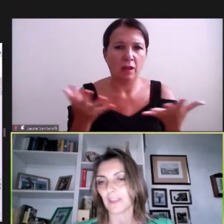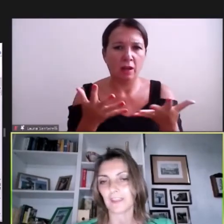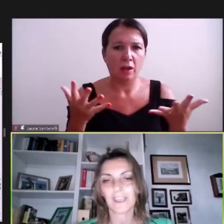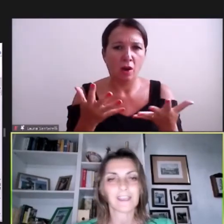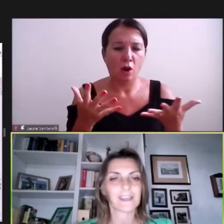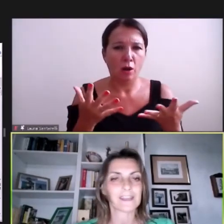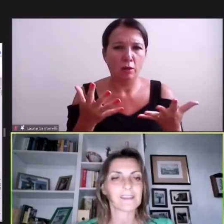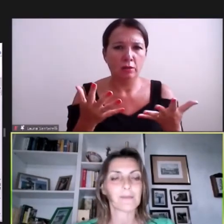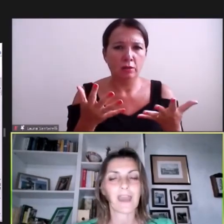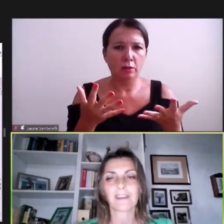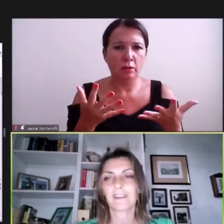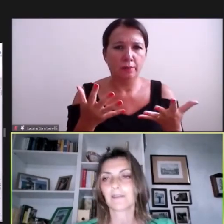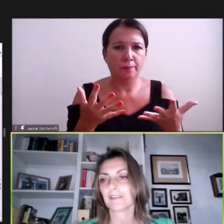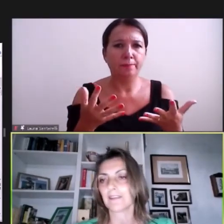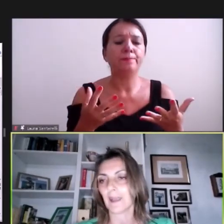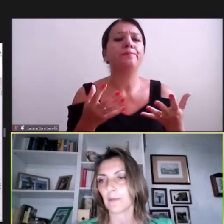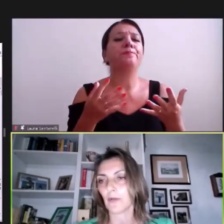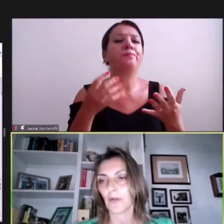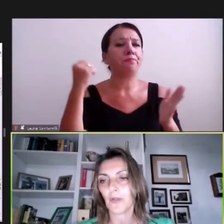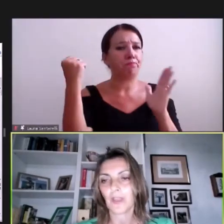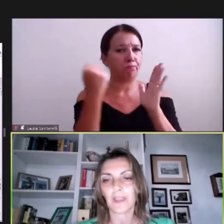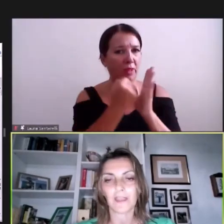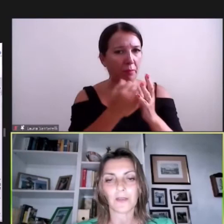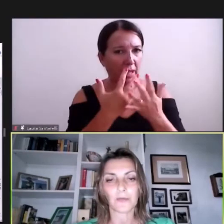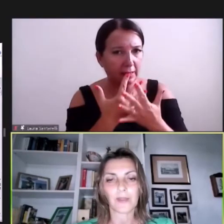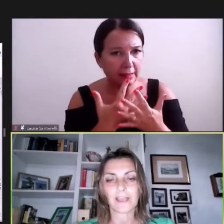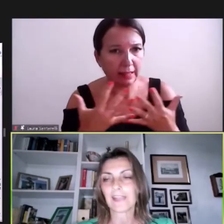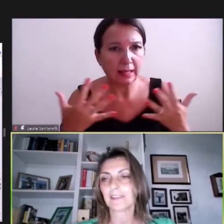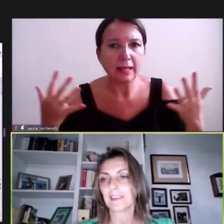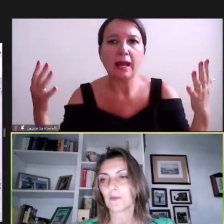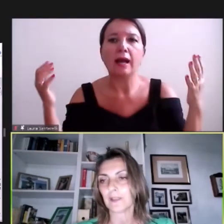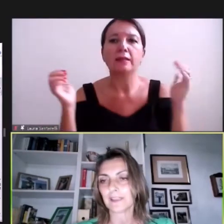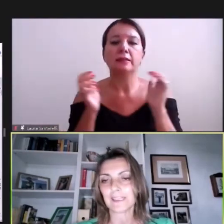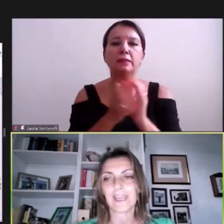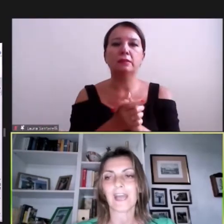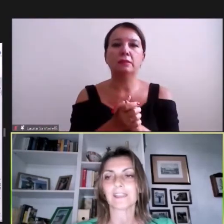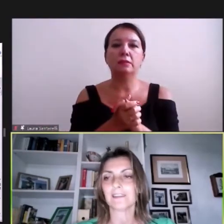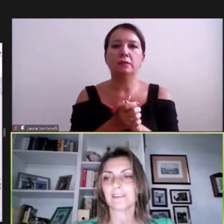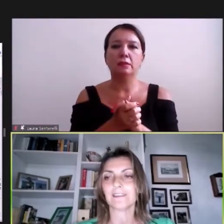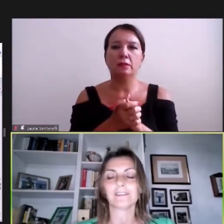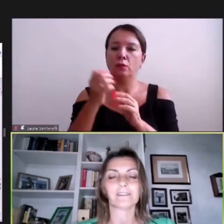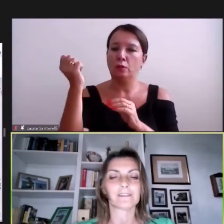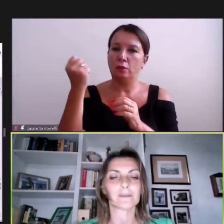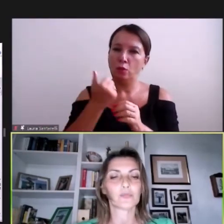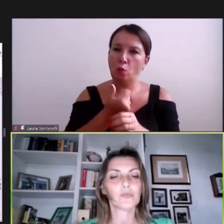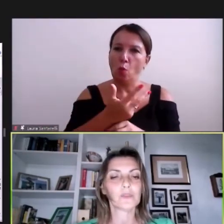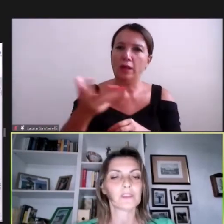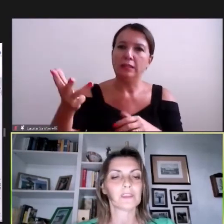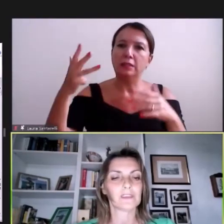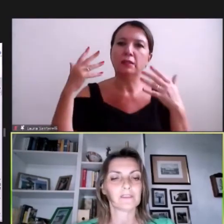appunto i grandi marchi, intendiamo una grande quantità di